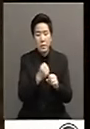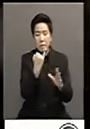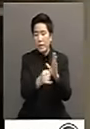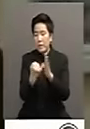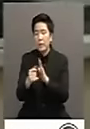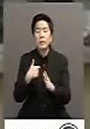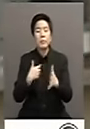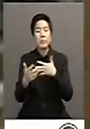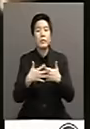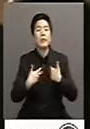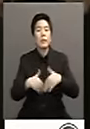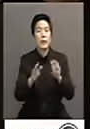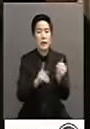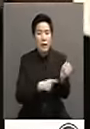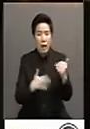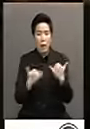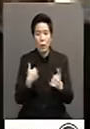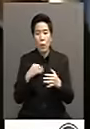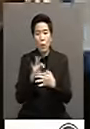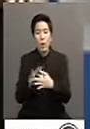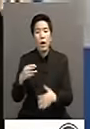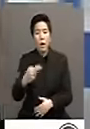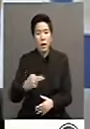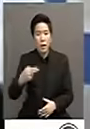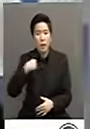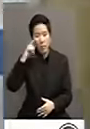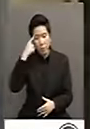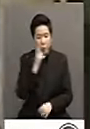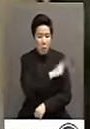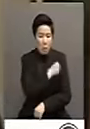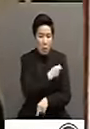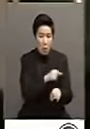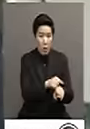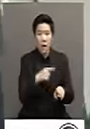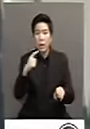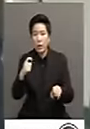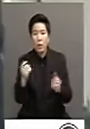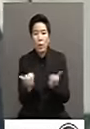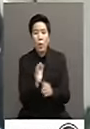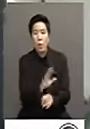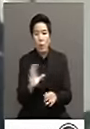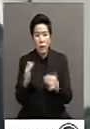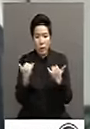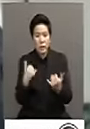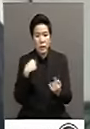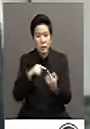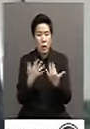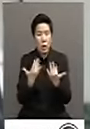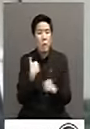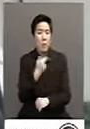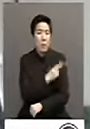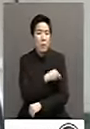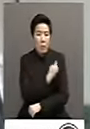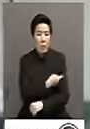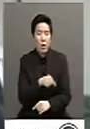านแล้วแต่ตอนนี้ห่วงหลานทั้งสองคนก็เป็นลูกระหว่างหมอนิ่มกับคุณเอ็กจักริดนี่แหละครับขณะที่ทนายความของหมอนิ่มคุณชำ